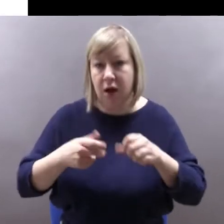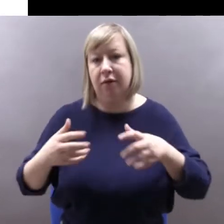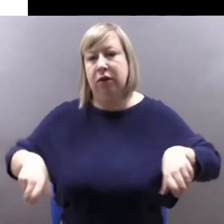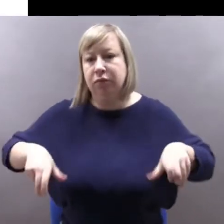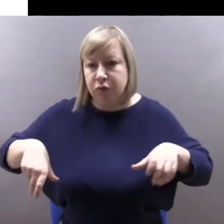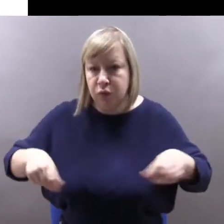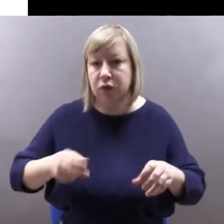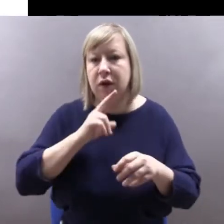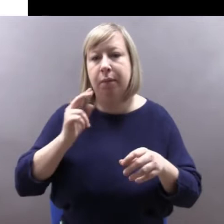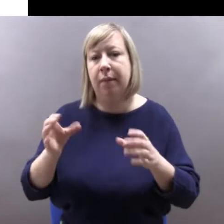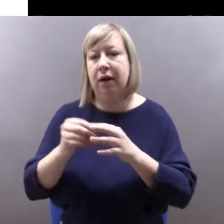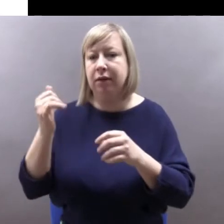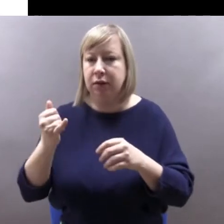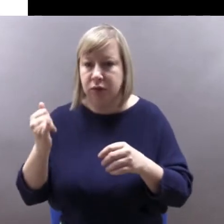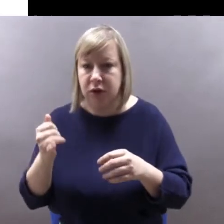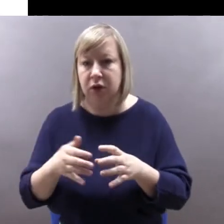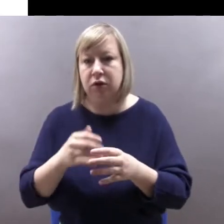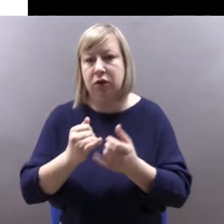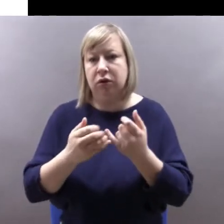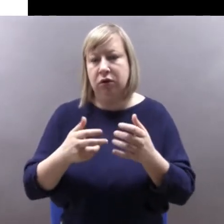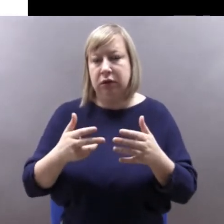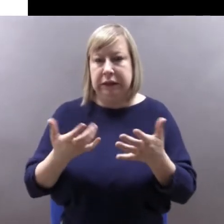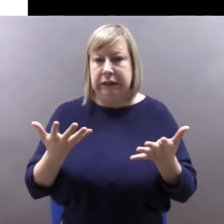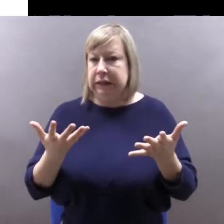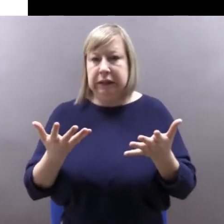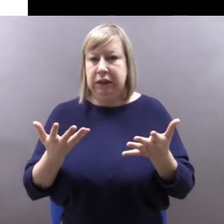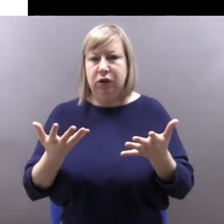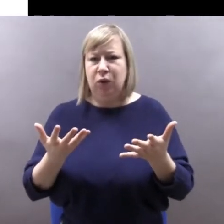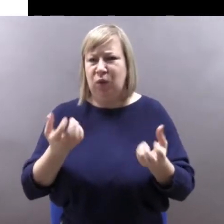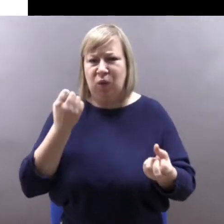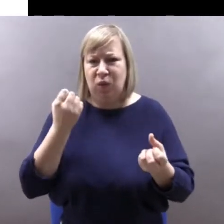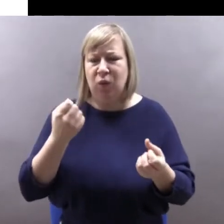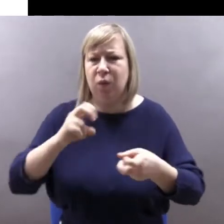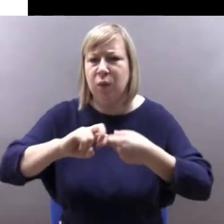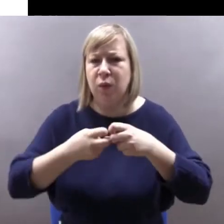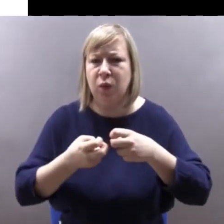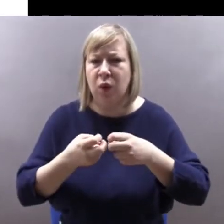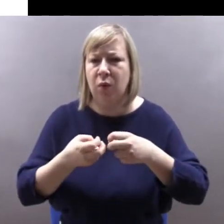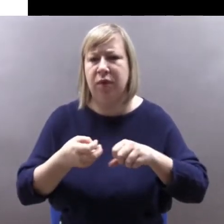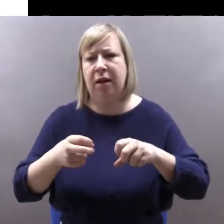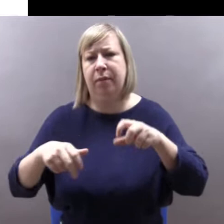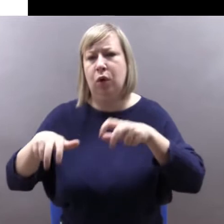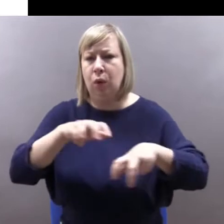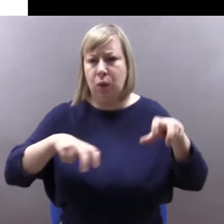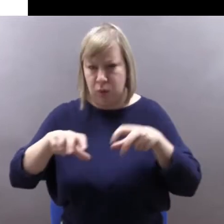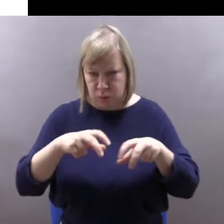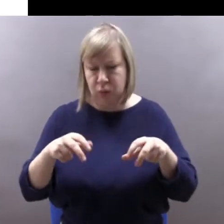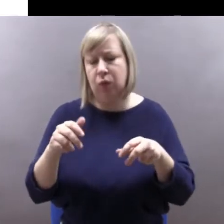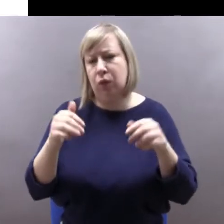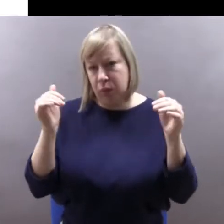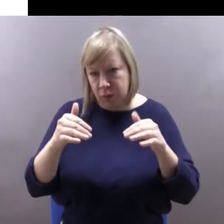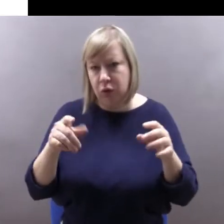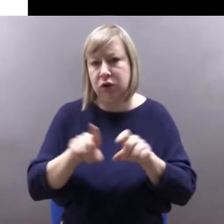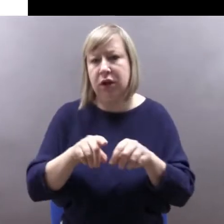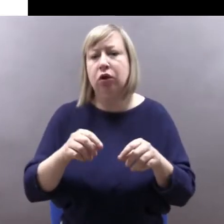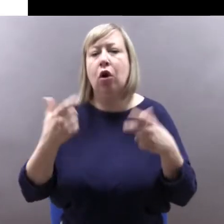rozwiązania. I jest to takie rozwiązanie, które nam się najlepiej sprawdza z różnych rozwiązań,